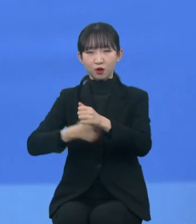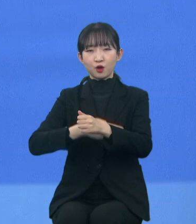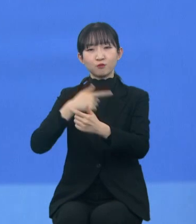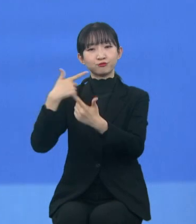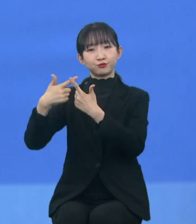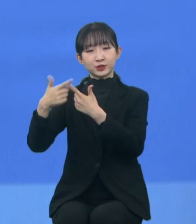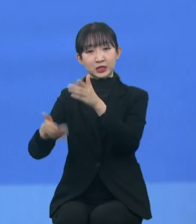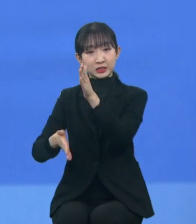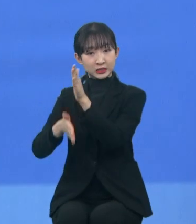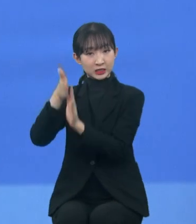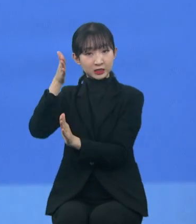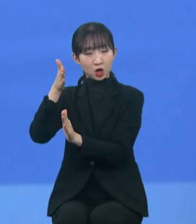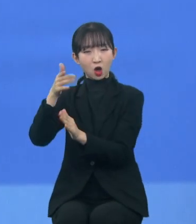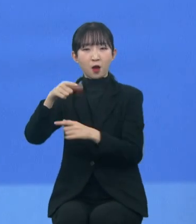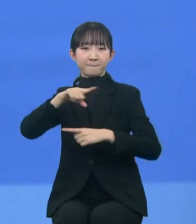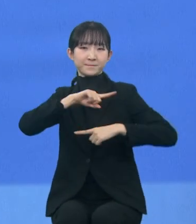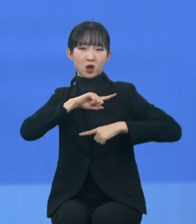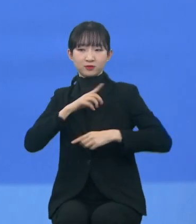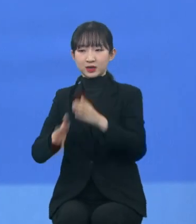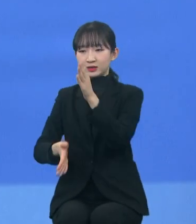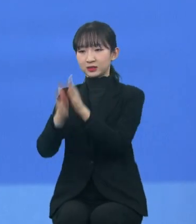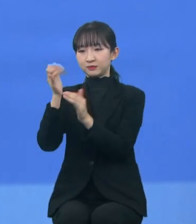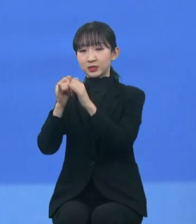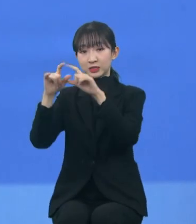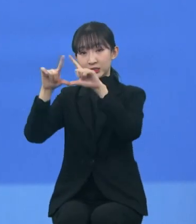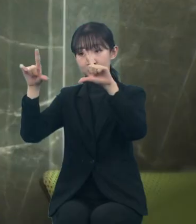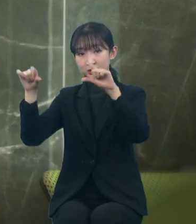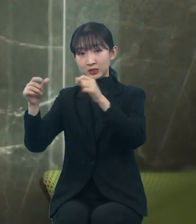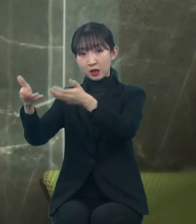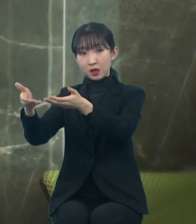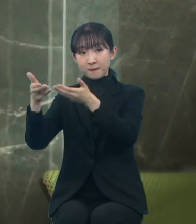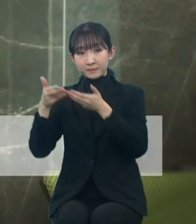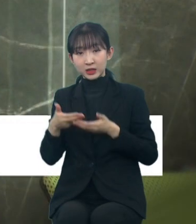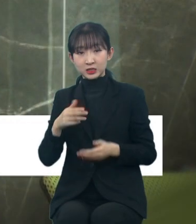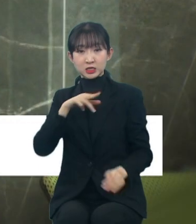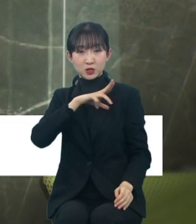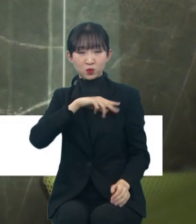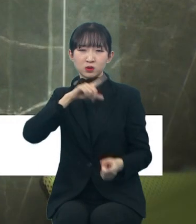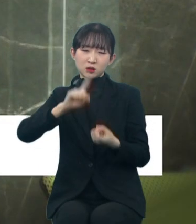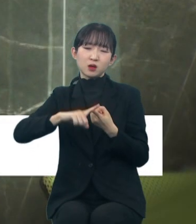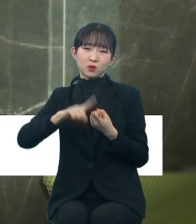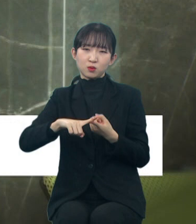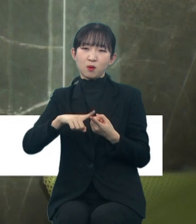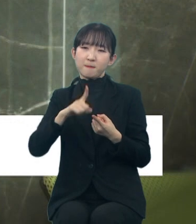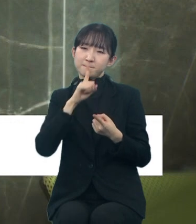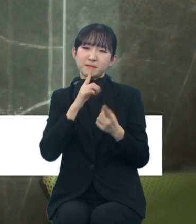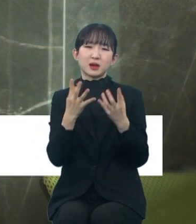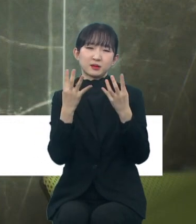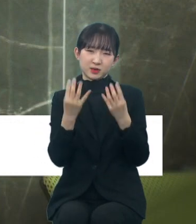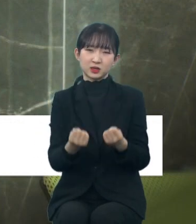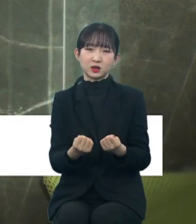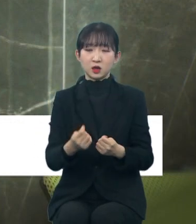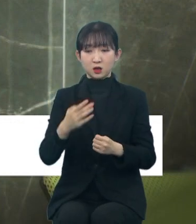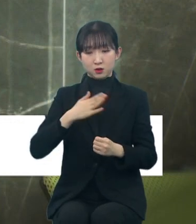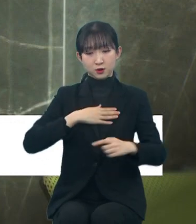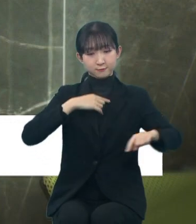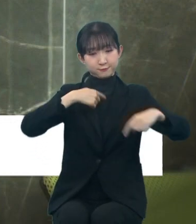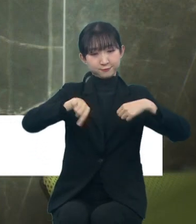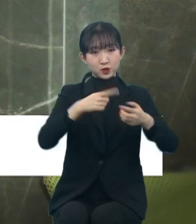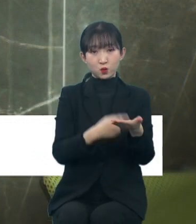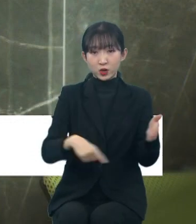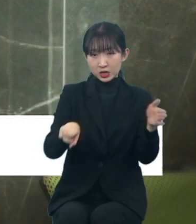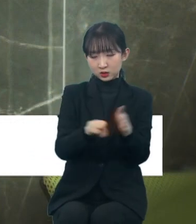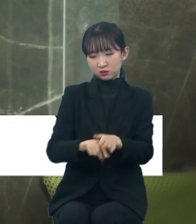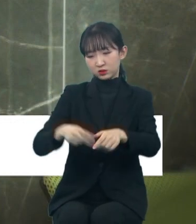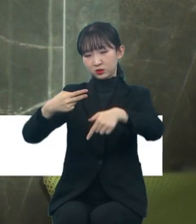받은 송영길 의원에 대한 비판도 제기됐습니다. 정치적 입지를 위해 인천의 이익과 반하는 행보를